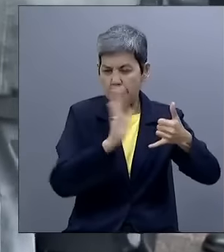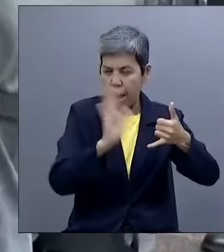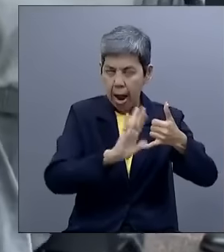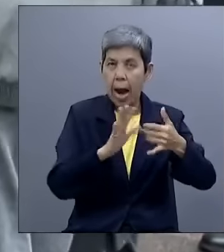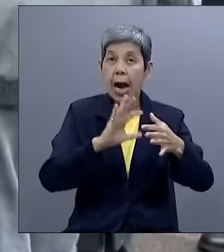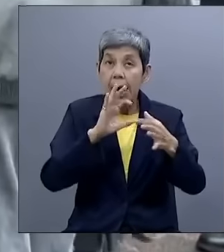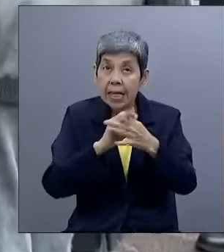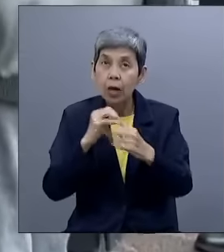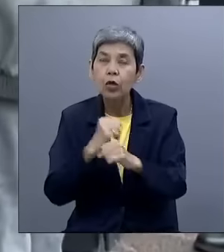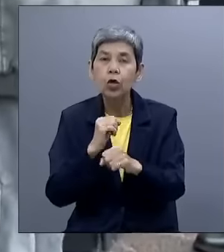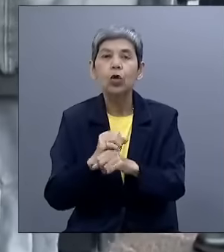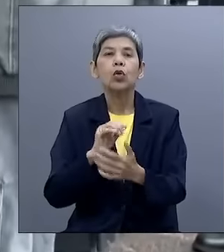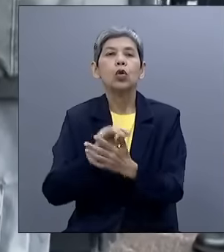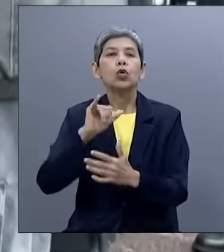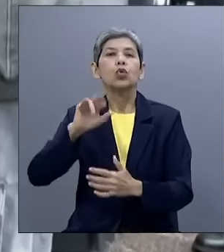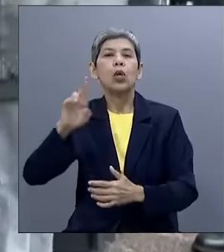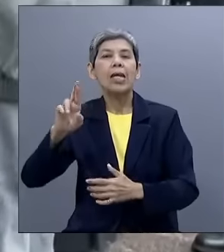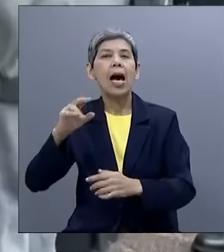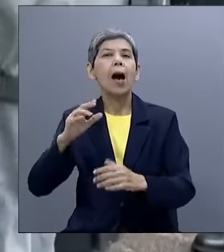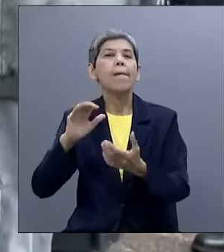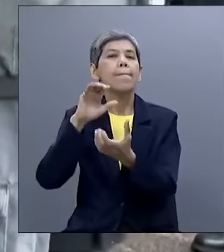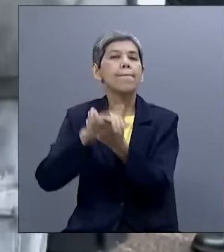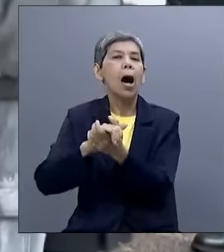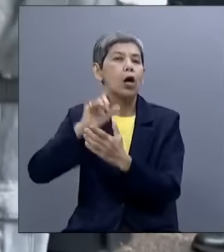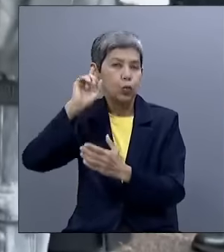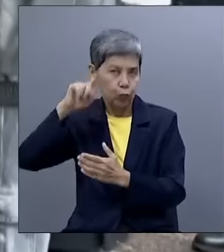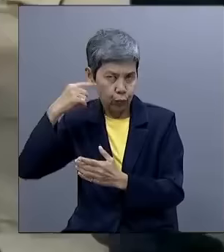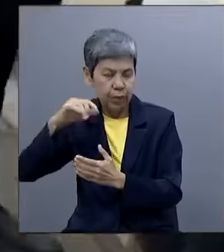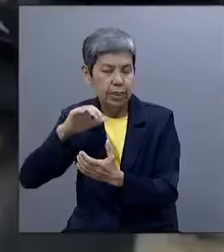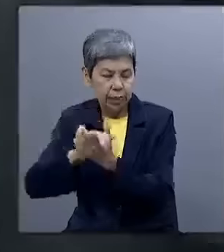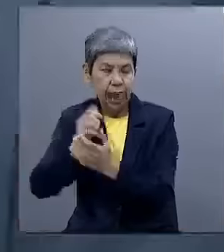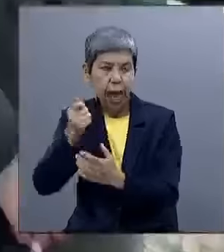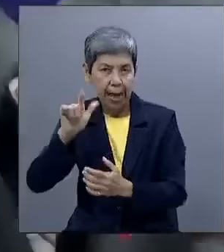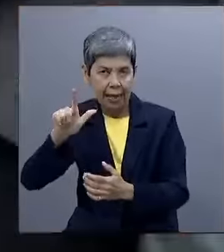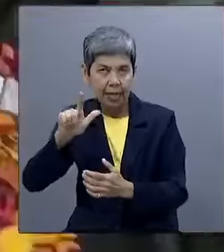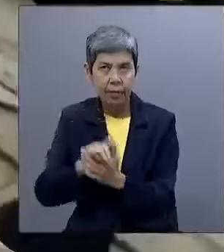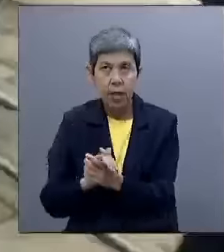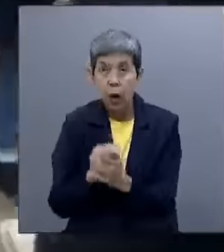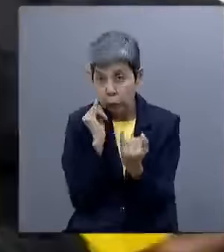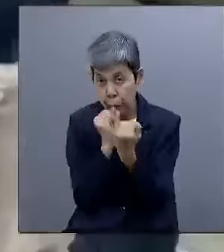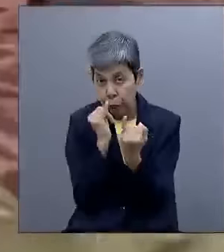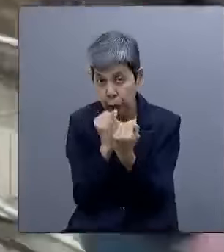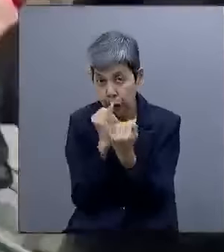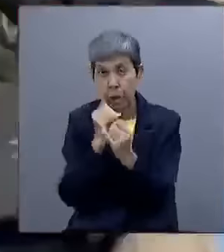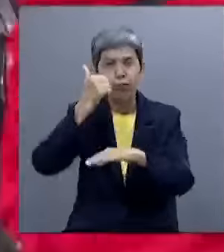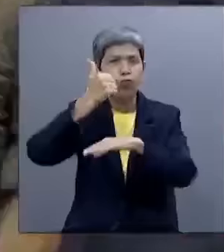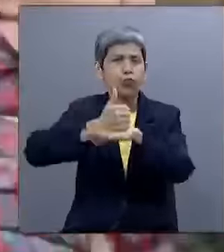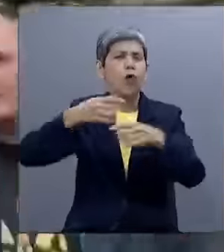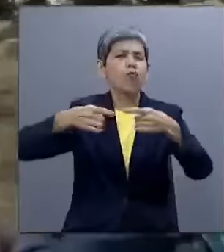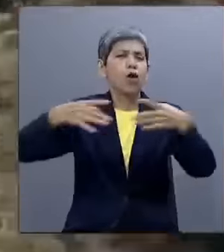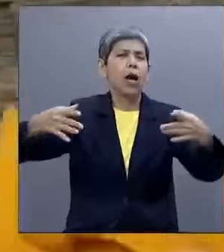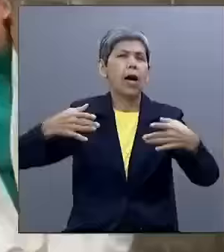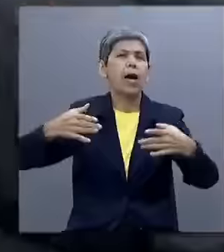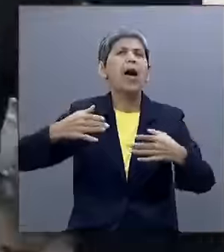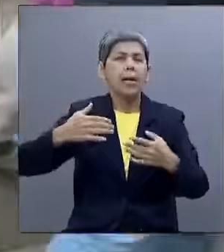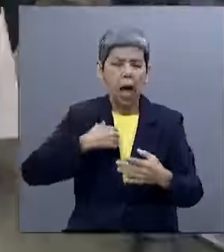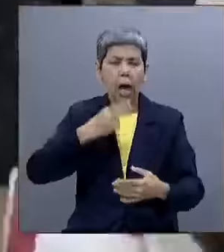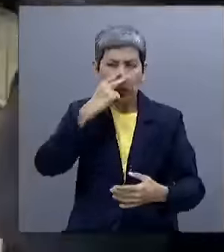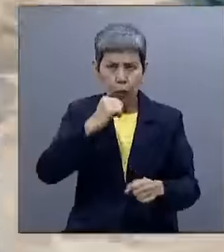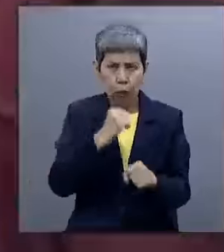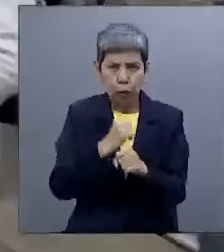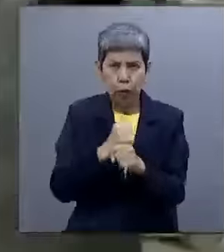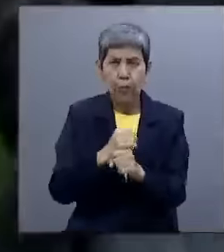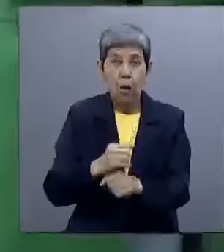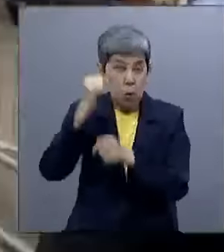ณรงค์ของยูเลียนาวานาย่าภรรยาของนานี่ค่ะคนใกล้ชิดของอดีตผู้นำฝ่ายค้านรัสเซียมองนะคะว่าการ